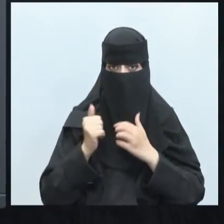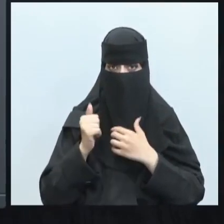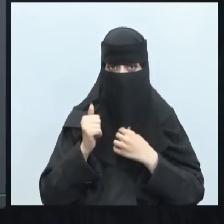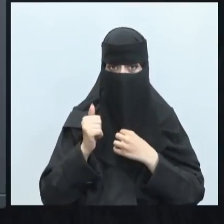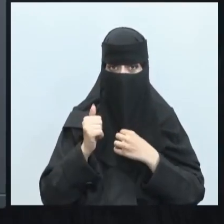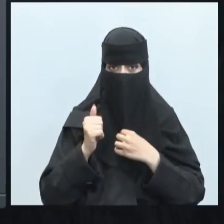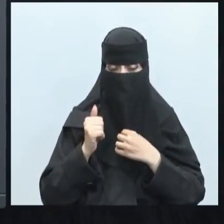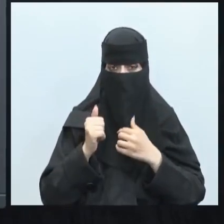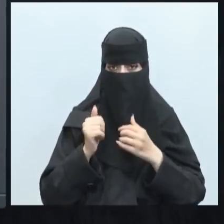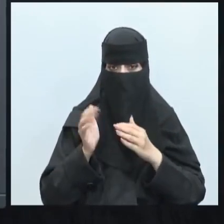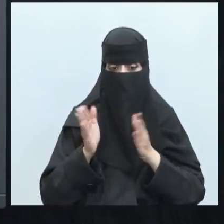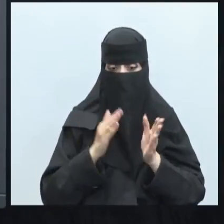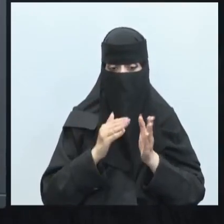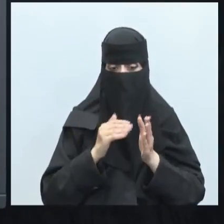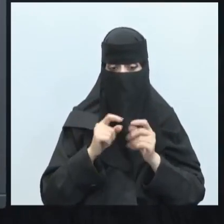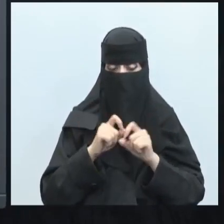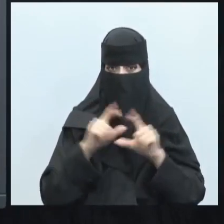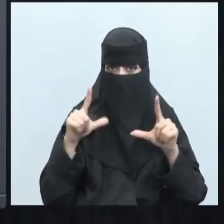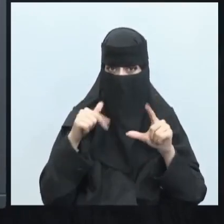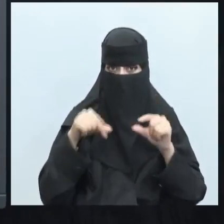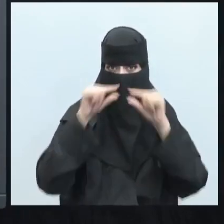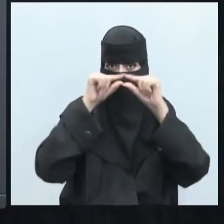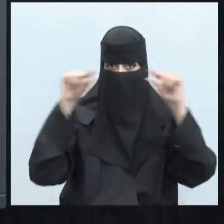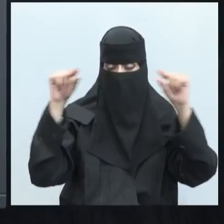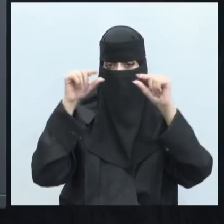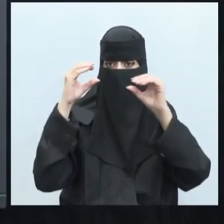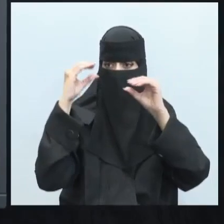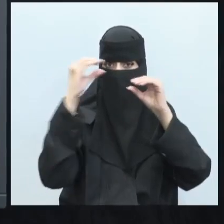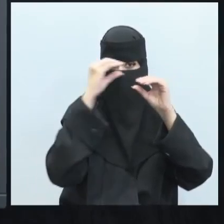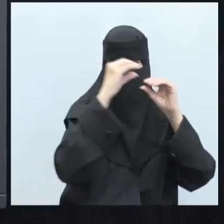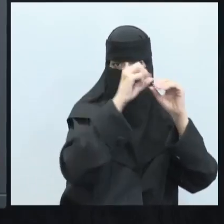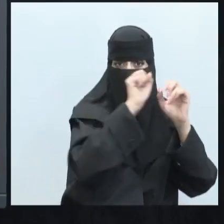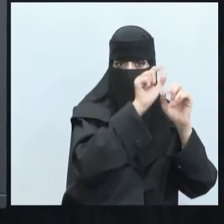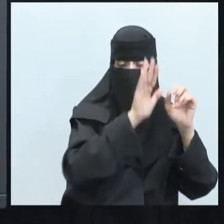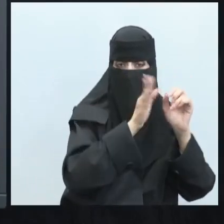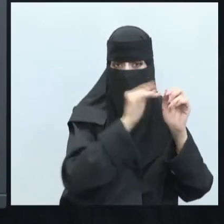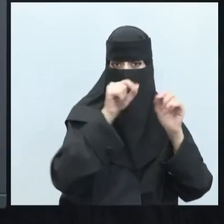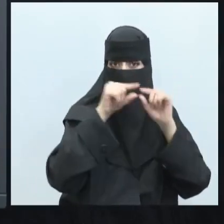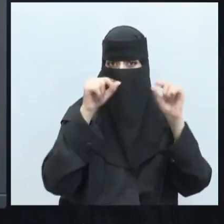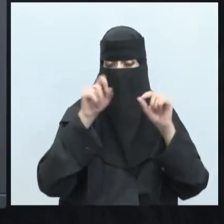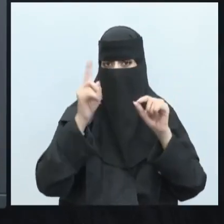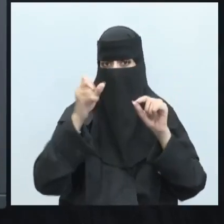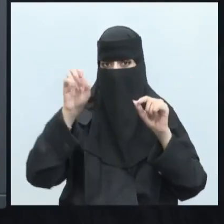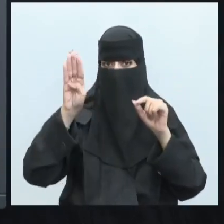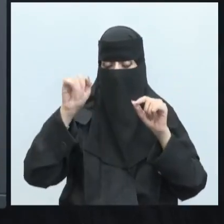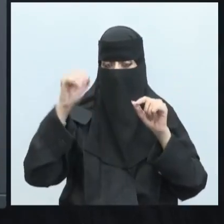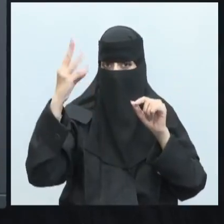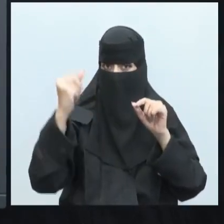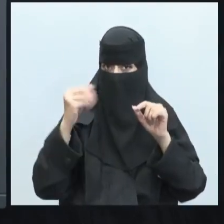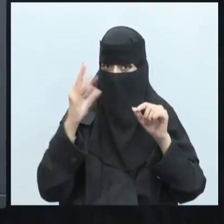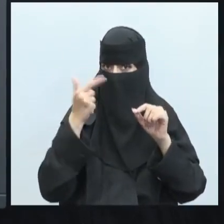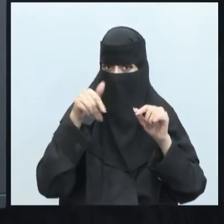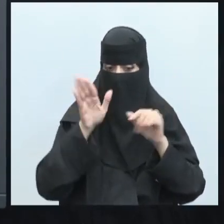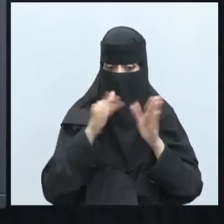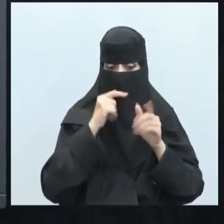هذا البروتوكول ستظهر لنا فقط الحزم الخاصه بهذا البروتوكول سنقوم بكتابه عدد هذه